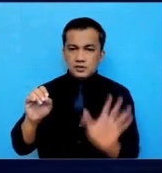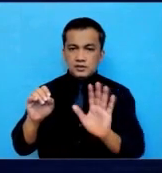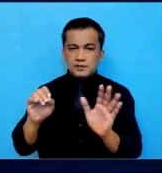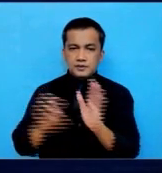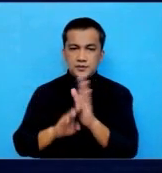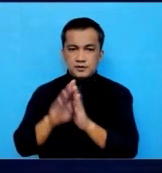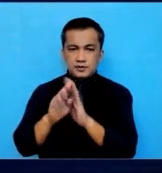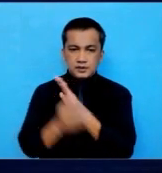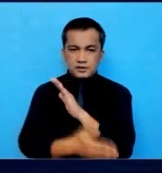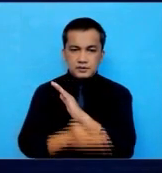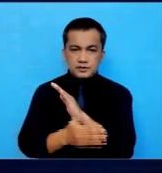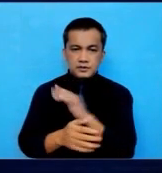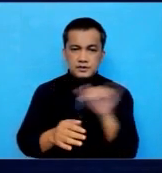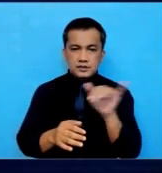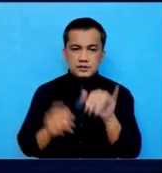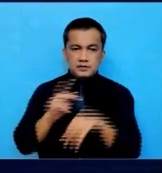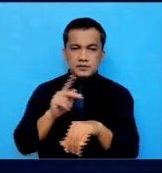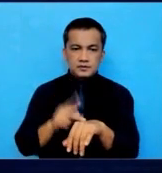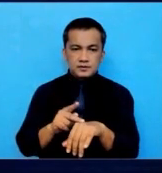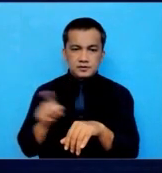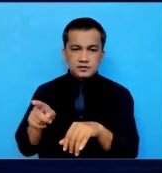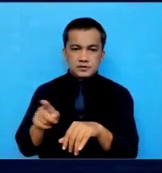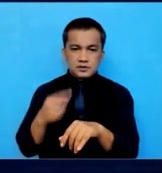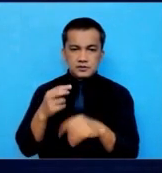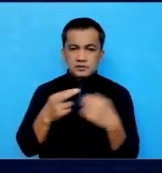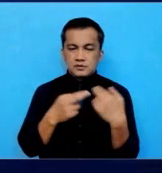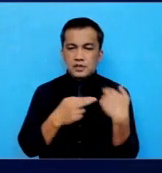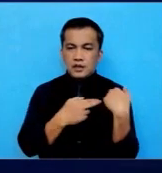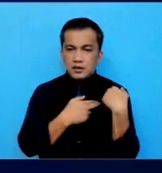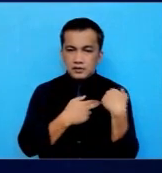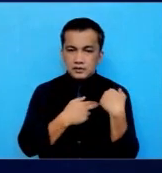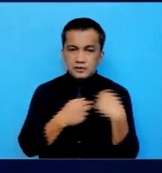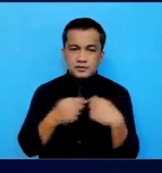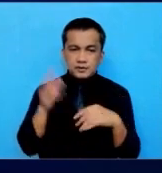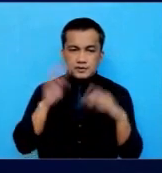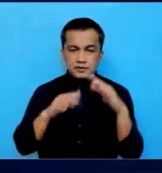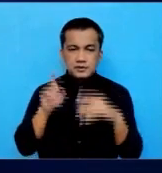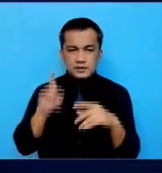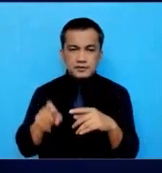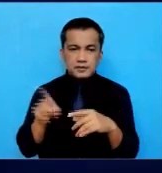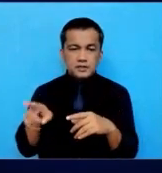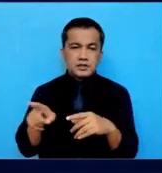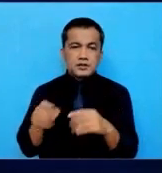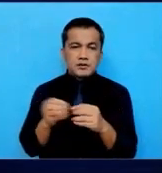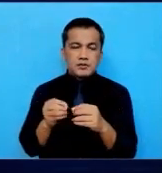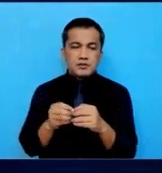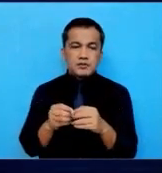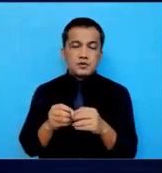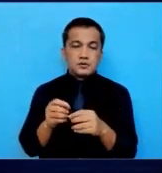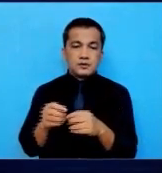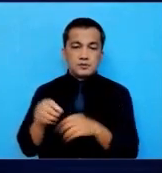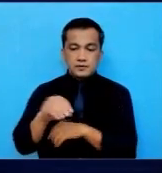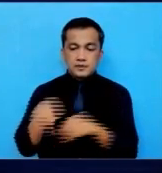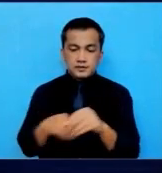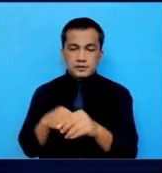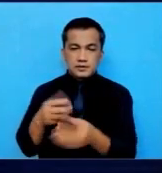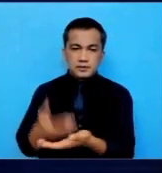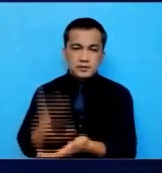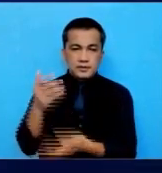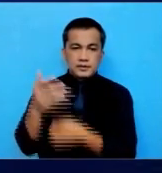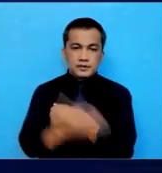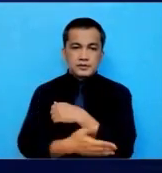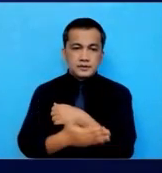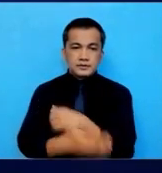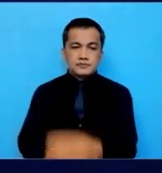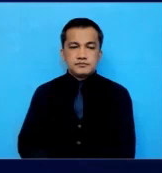countries gaya ng Pilipinas ang tanging nananagot sa problema. Dapat daw ay mas pagbayaran nito ng mayayamang mga bansa.